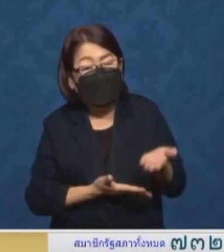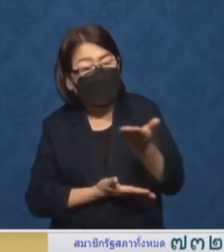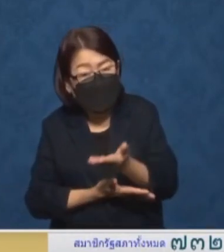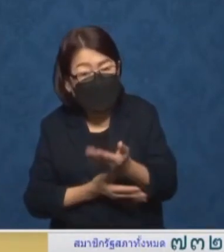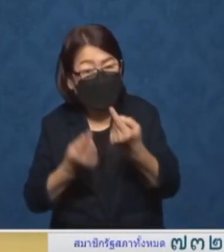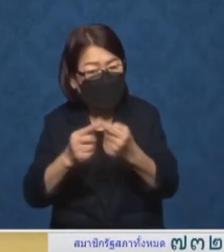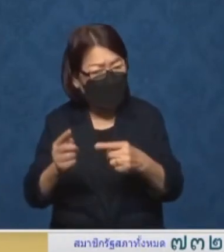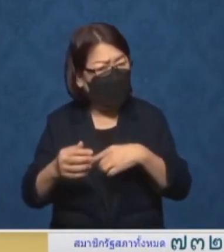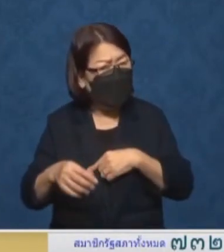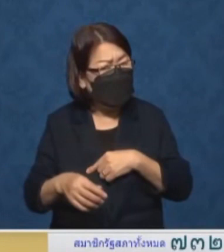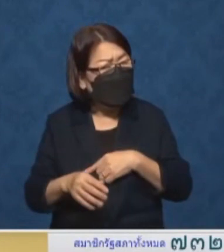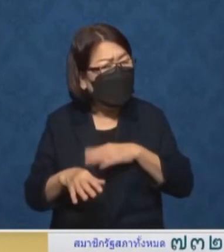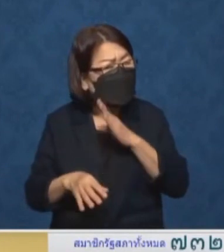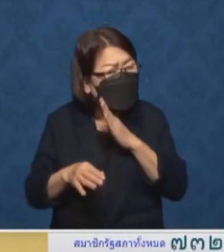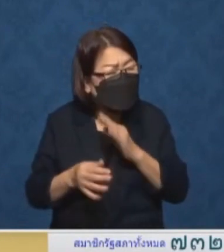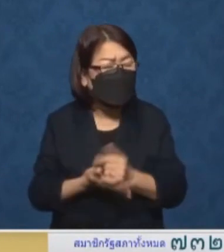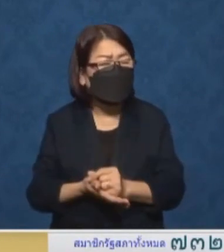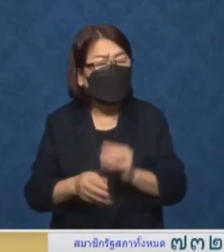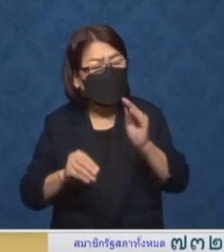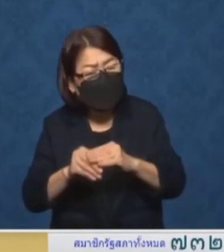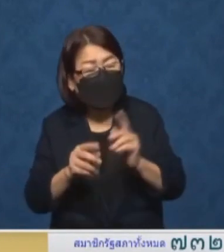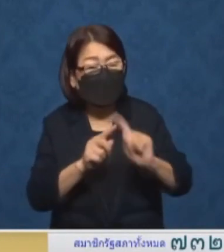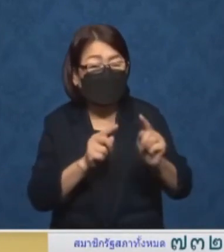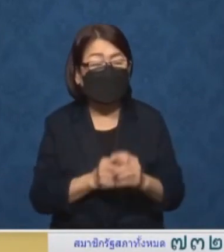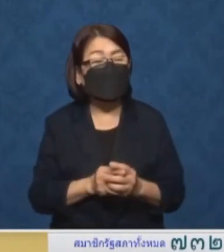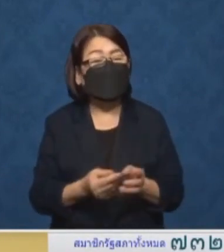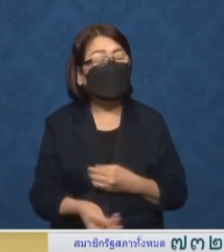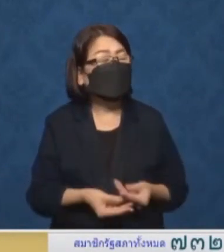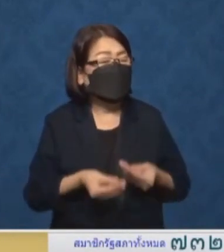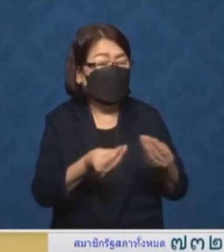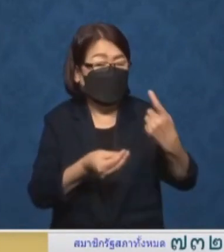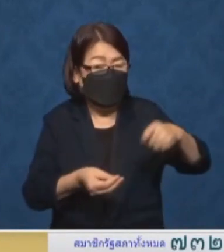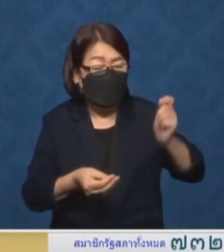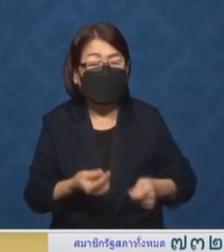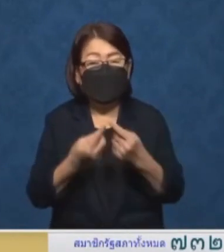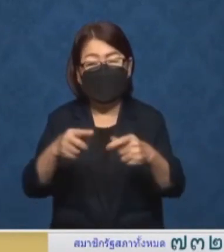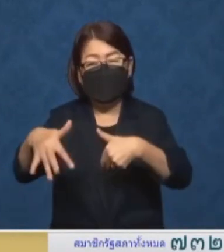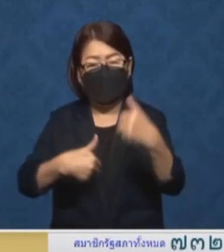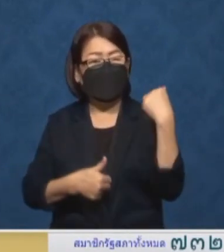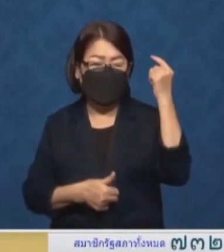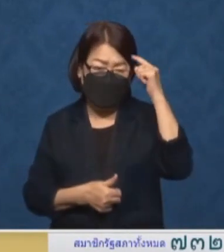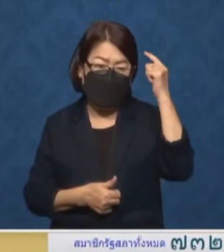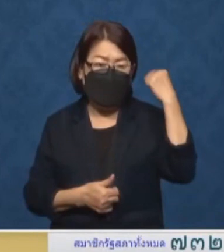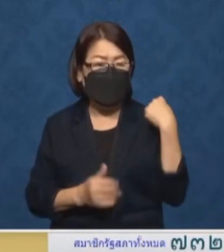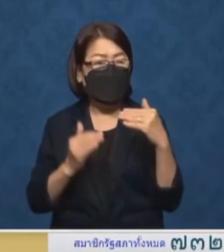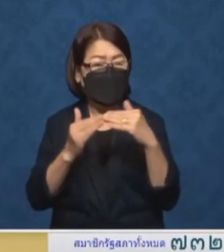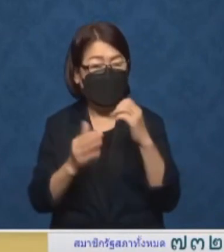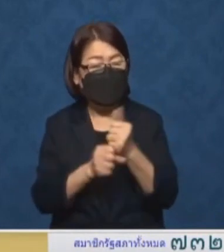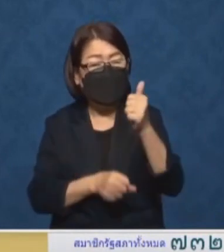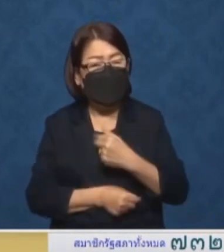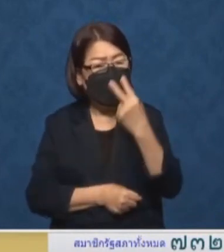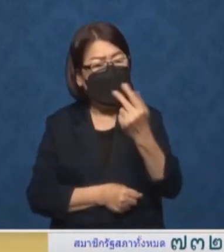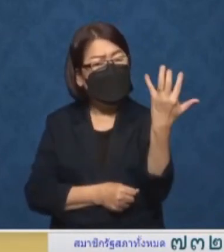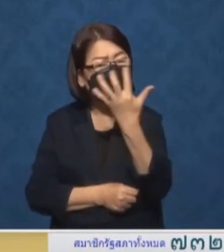ที่ศาลก็ยังเป็นความหวังของพี่น้องประชาชนผมเห็นจากข่าวสองวันที่ผ่านมาเนี่ยในกระบว